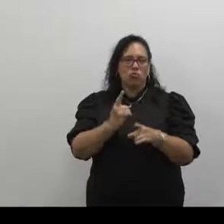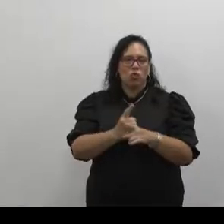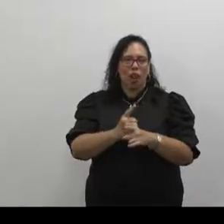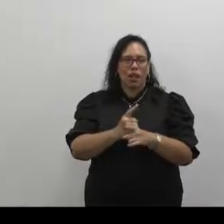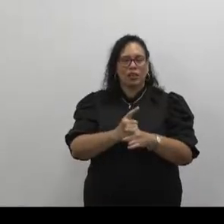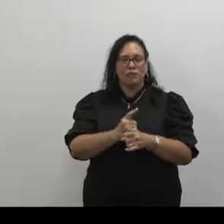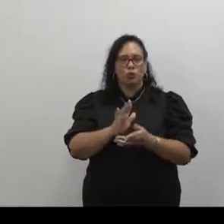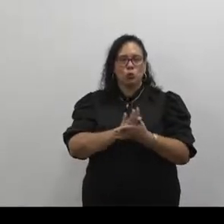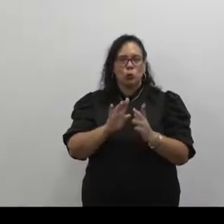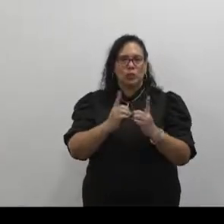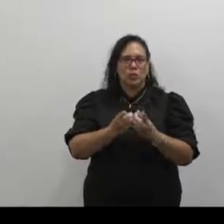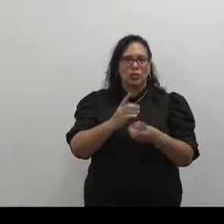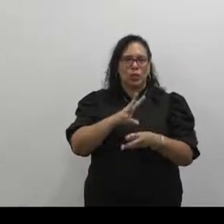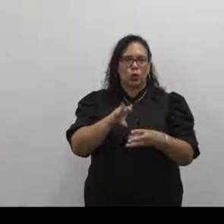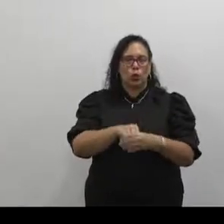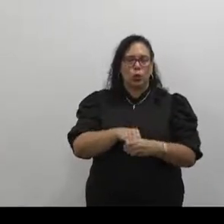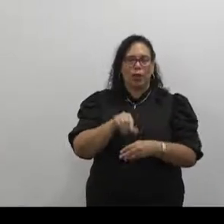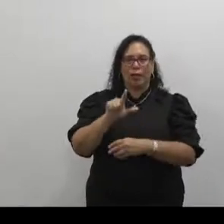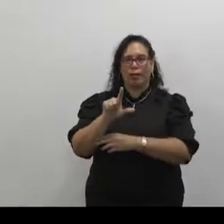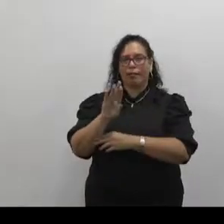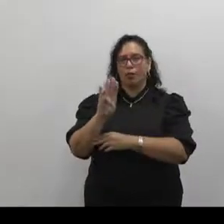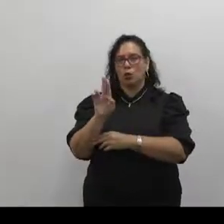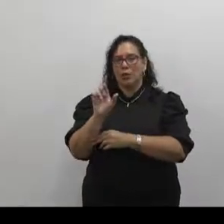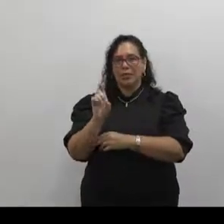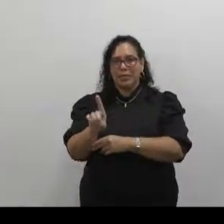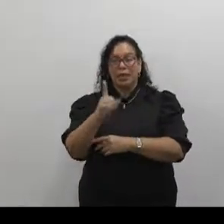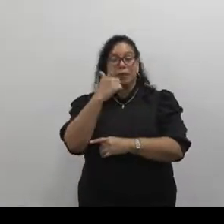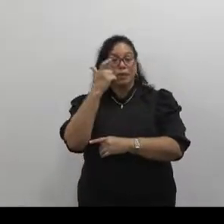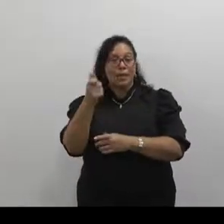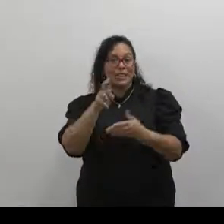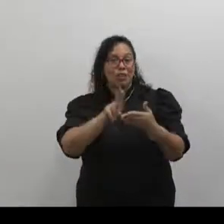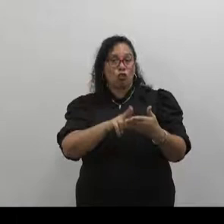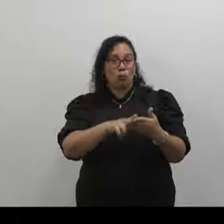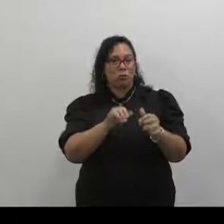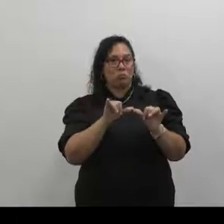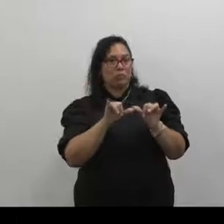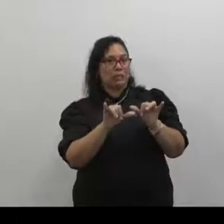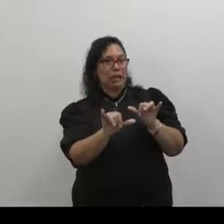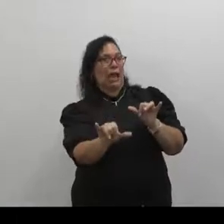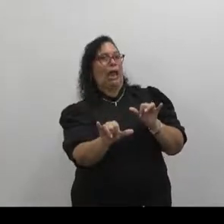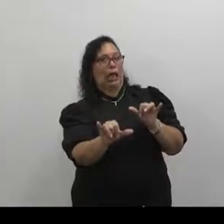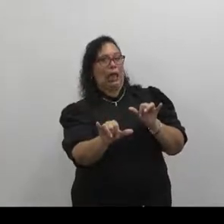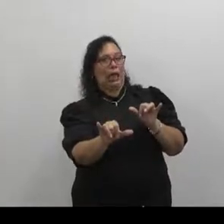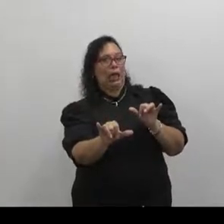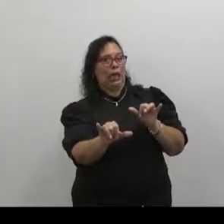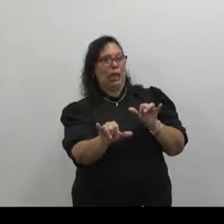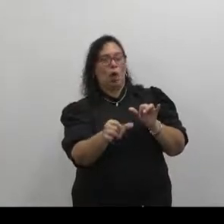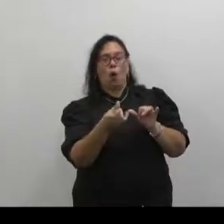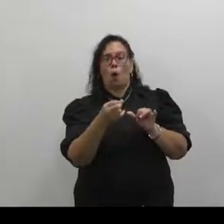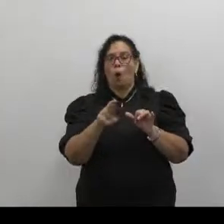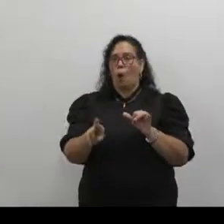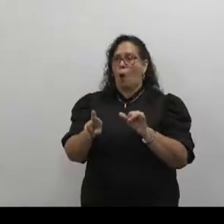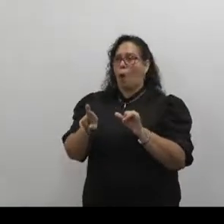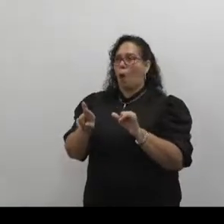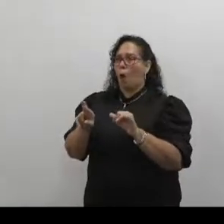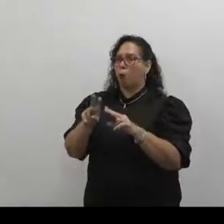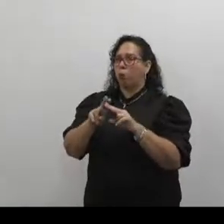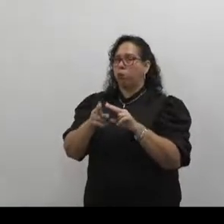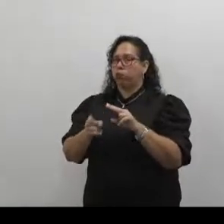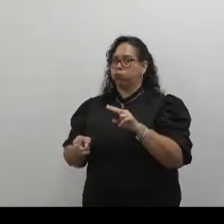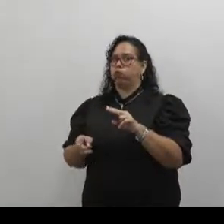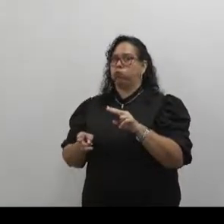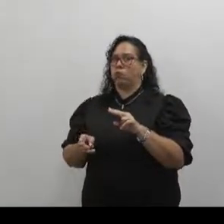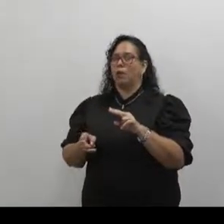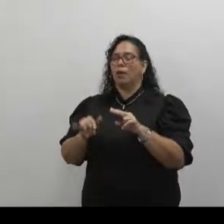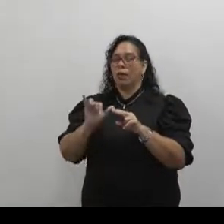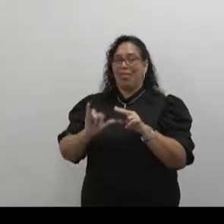này hai cứ chỉ LBUSD đại dương bên cùng rung thơ bị pru ấy cả cho chmua cả sọ chấm